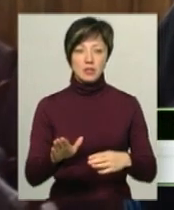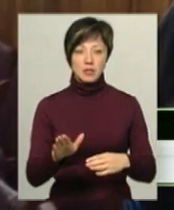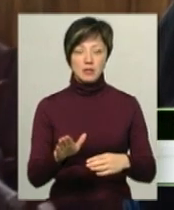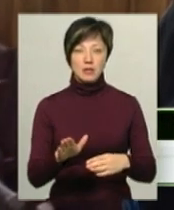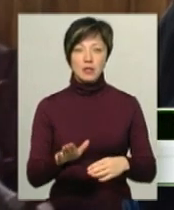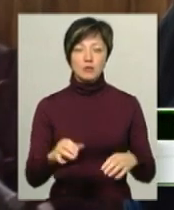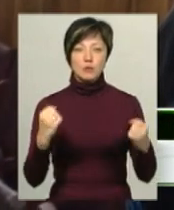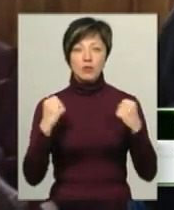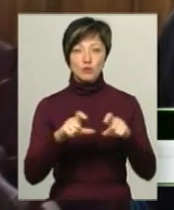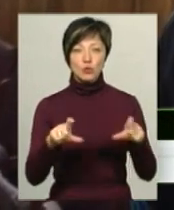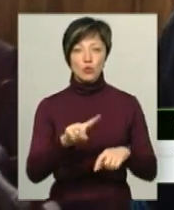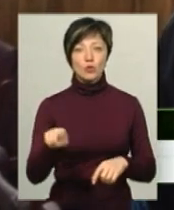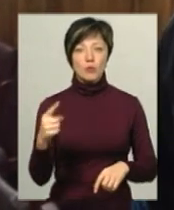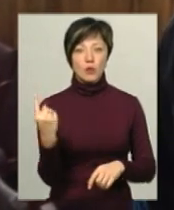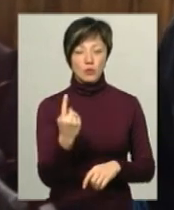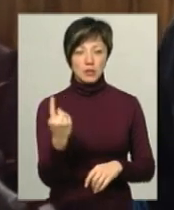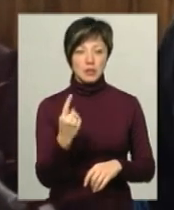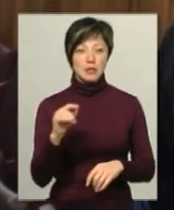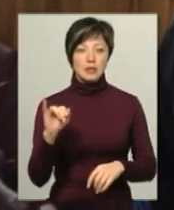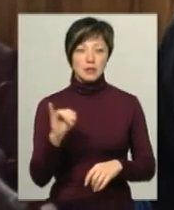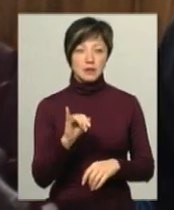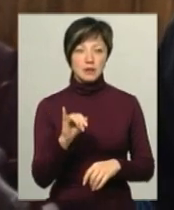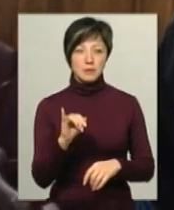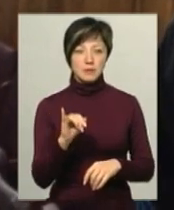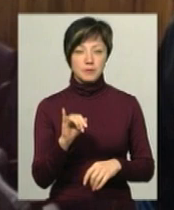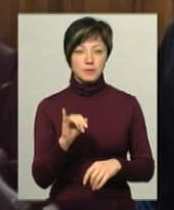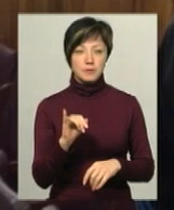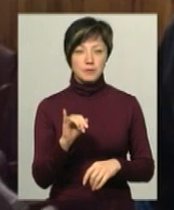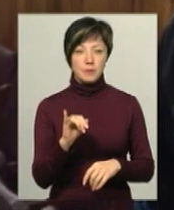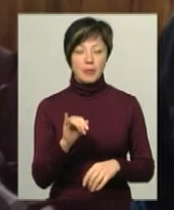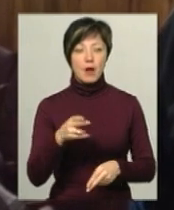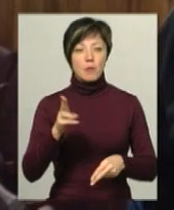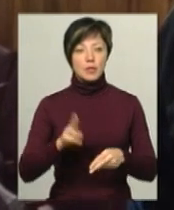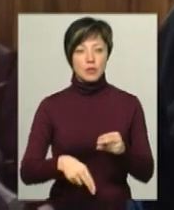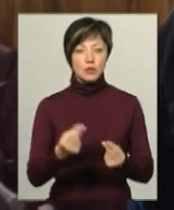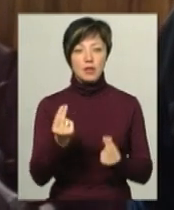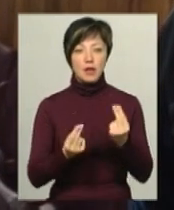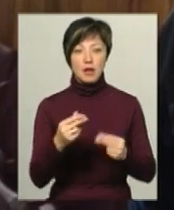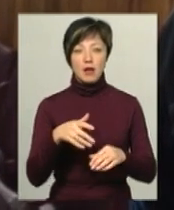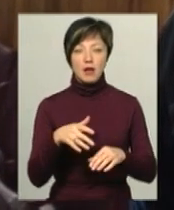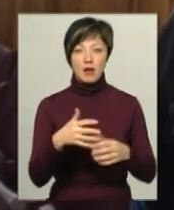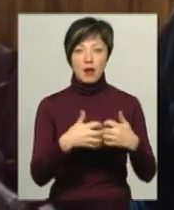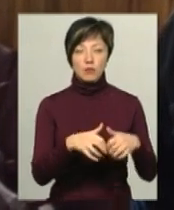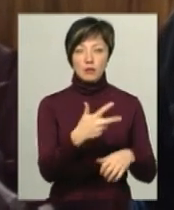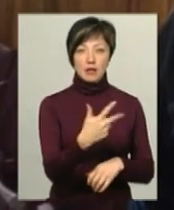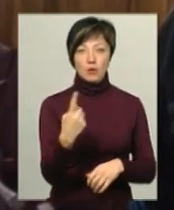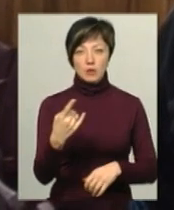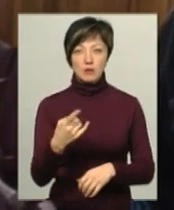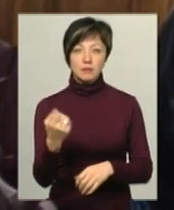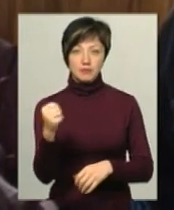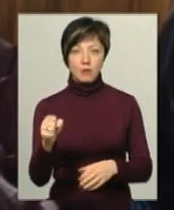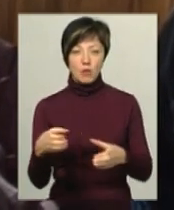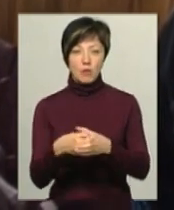команди ДІСШ номер 1 міста Хмельницький та ДІСШ міста Славути. По закінченні гри рахунок був 3-1 на користь